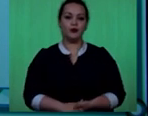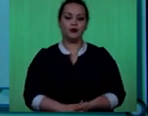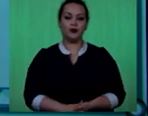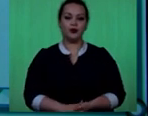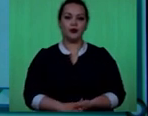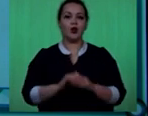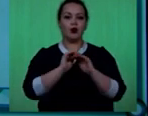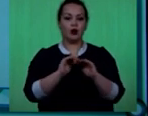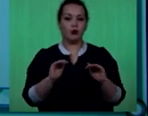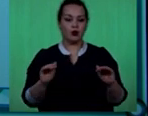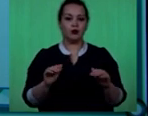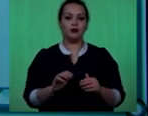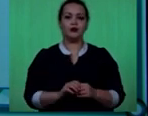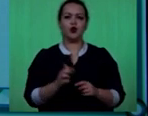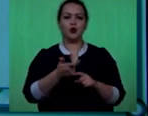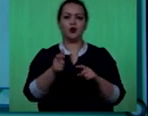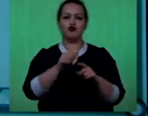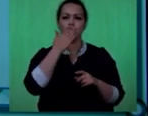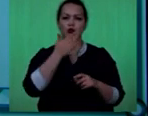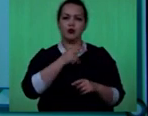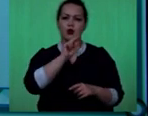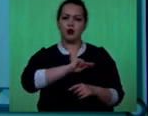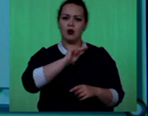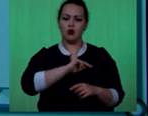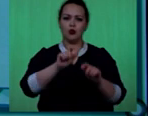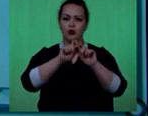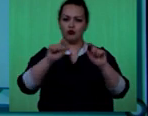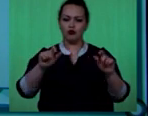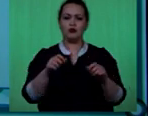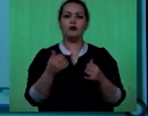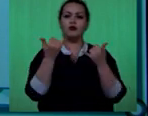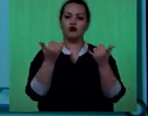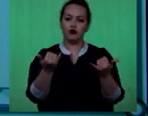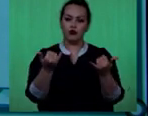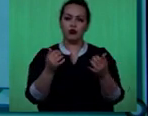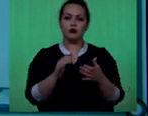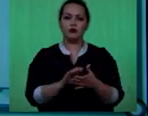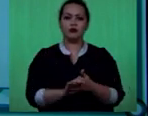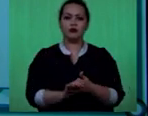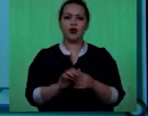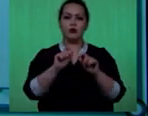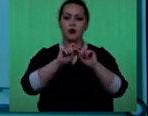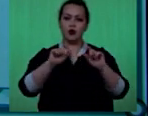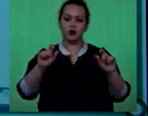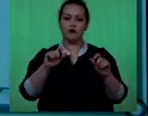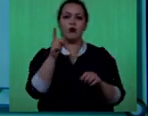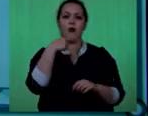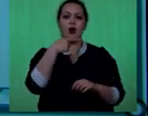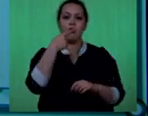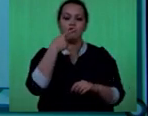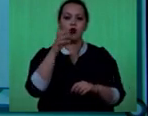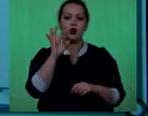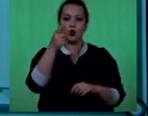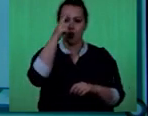ребята мы очень любим работать с пословицами и сегодня наши пословицы и поговорки о лете